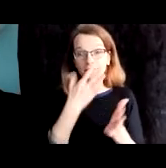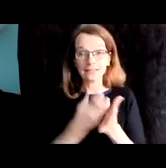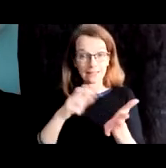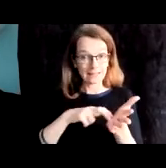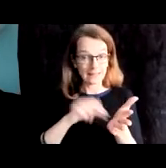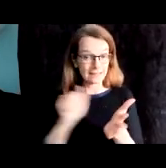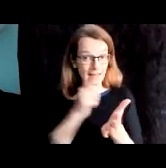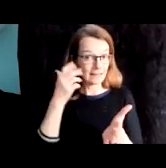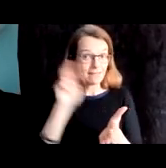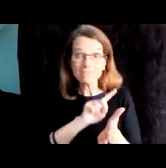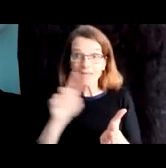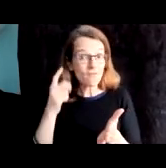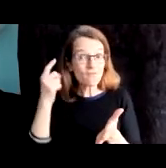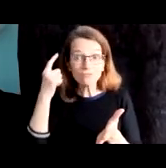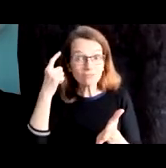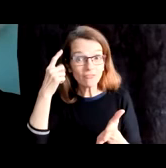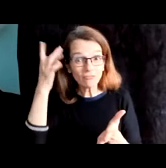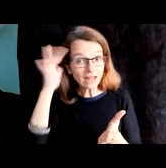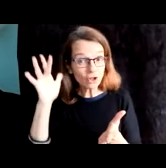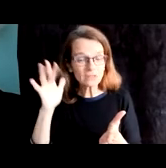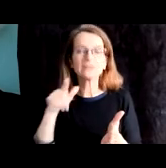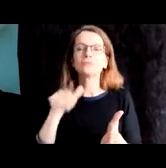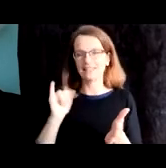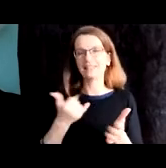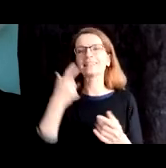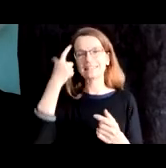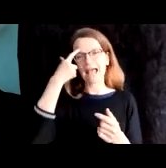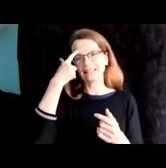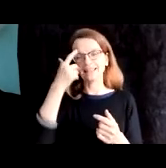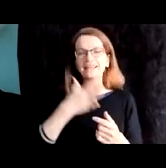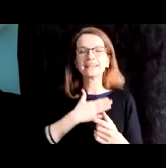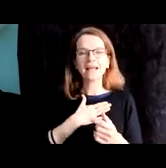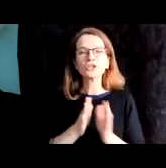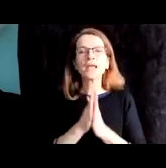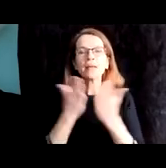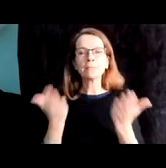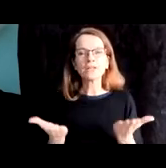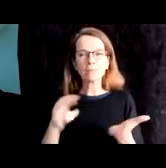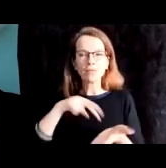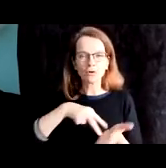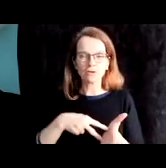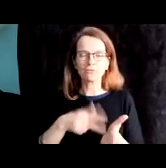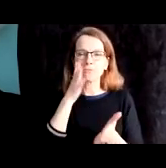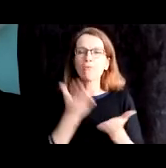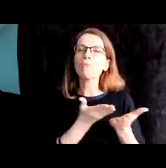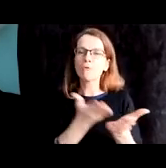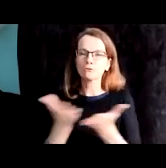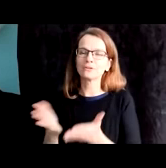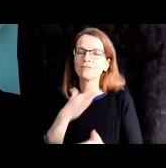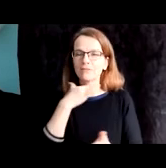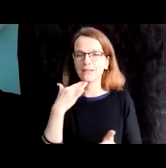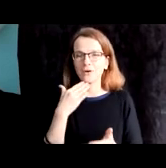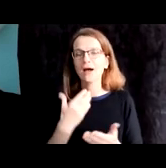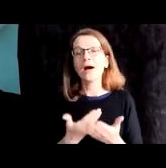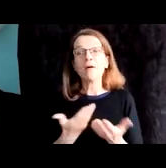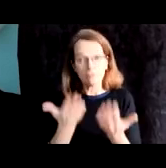je znanje. In naša monografija ga bo prav gotovo ponudila v izobilju. Vabljeni, da vzamete to zdravilo,